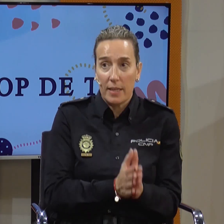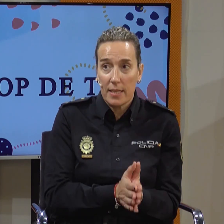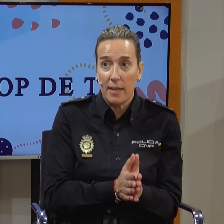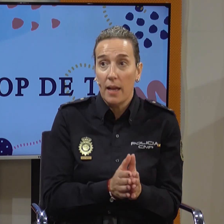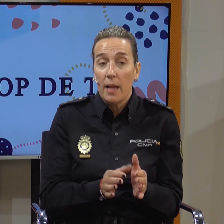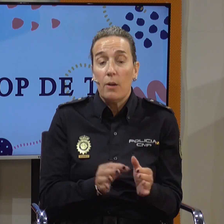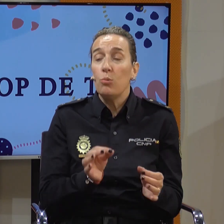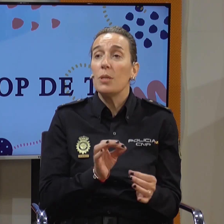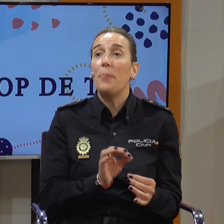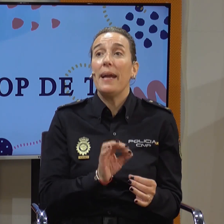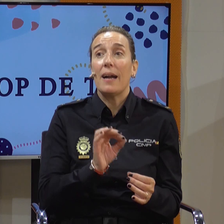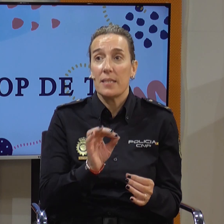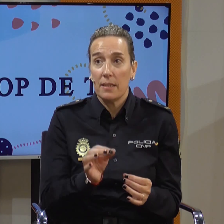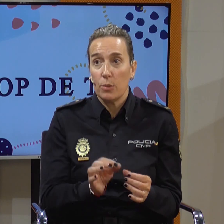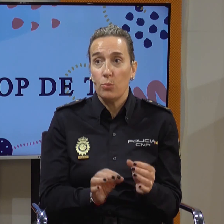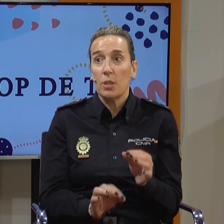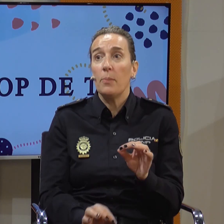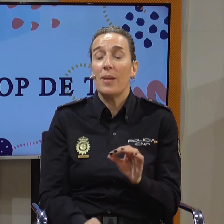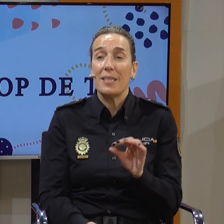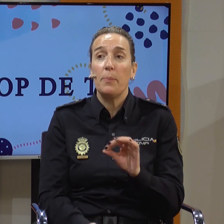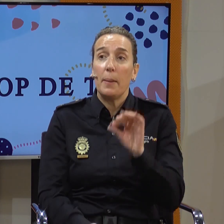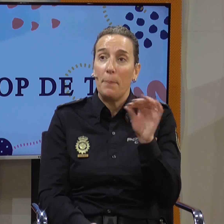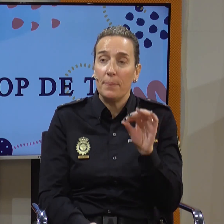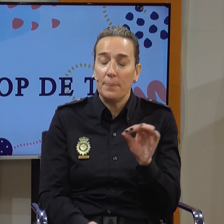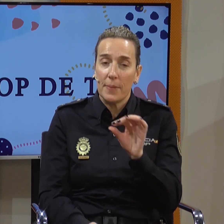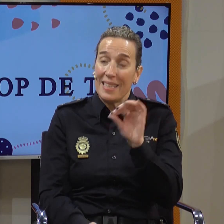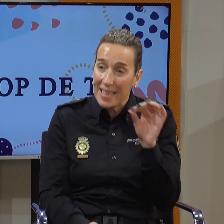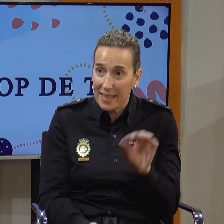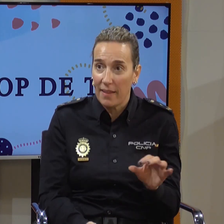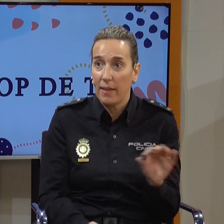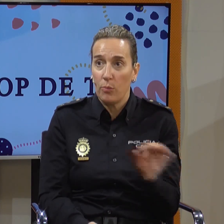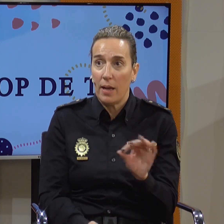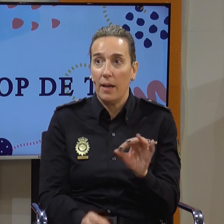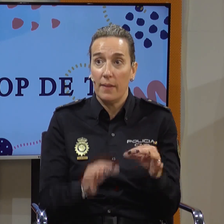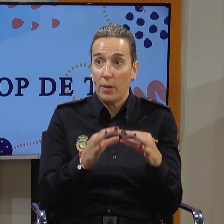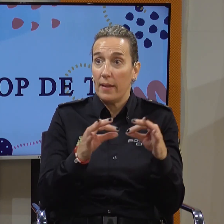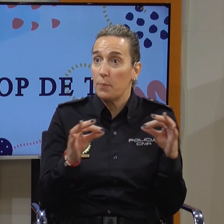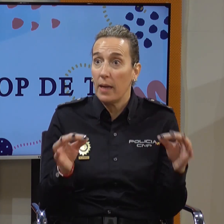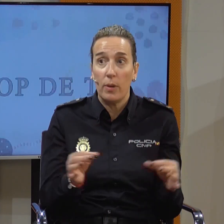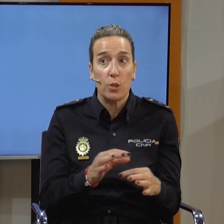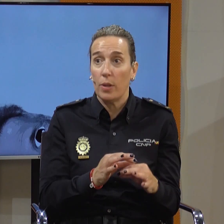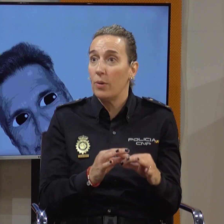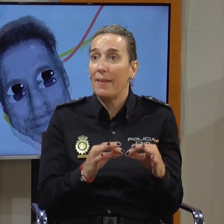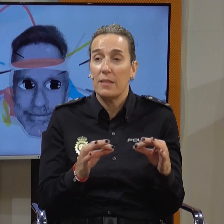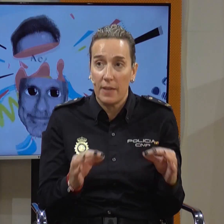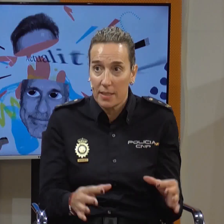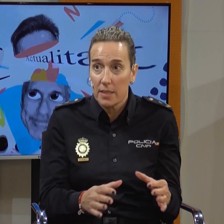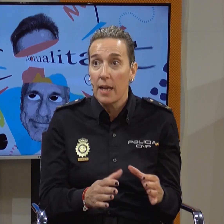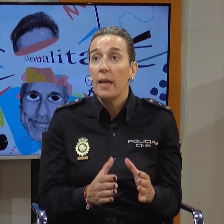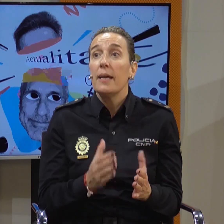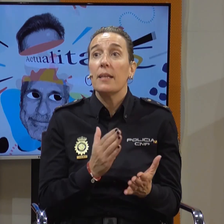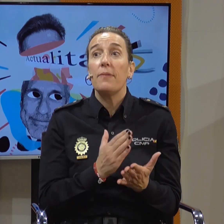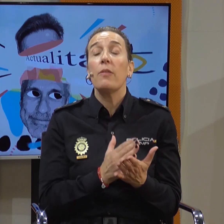és falsa, un simple accent, una simple lletra d'una de les paraules o d'una de les